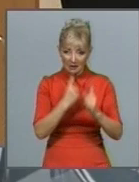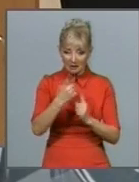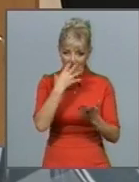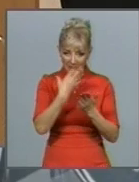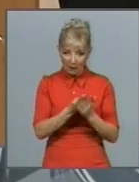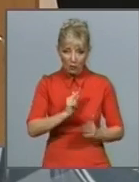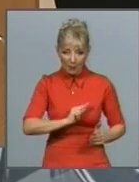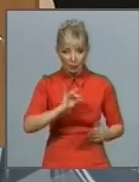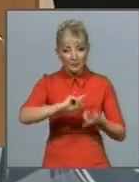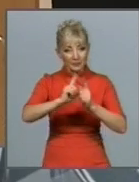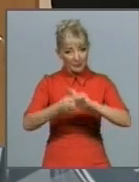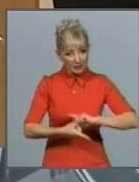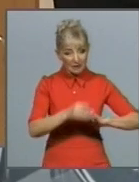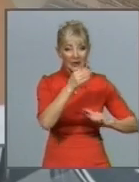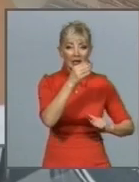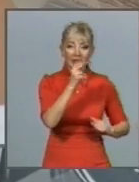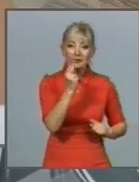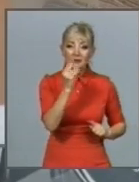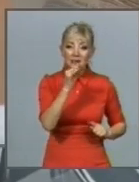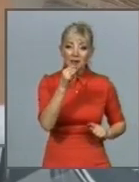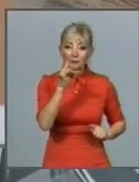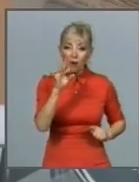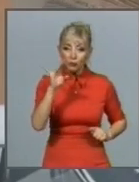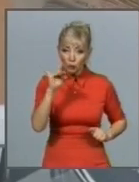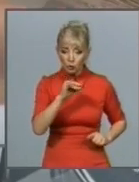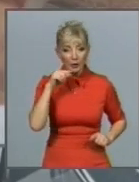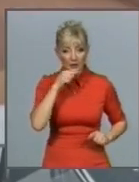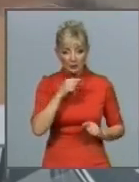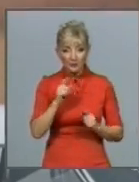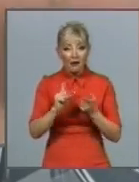діяльність та перейти на цифрову економіку. Карантин прискорить відмови від